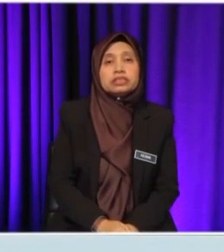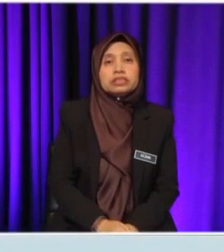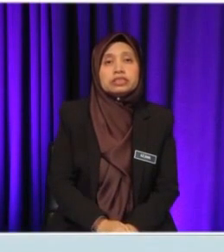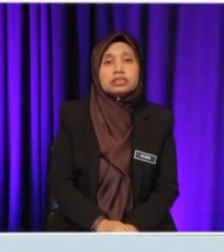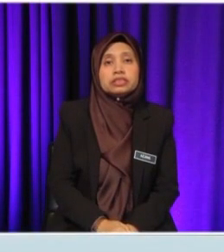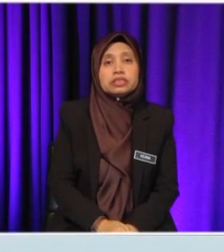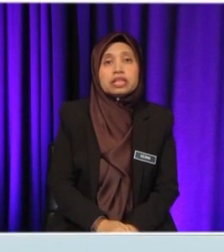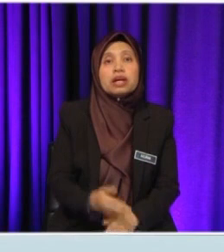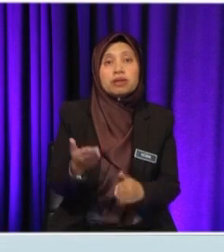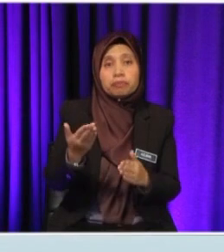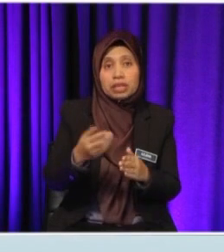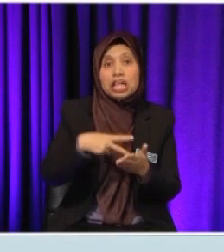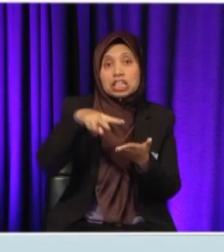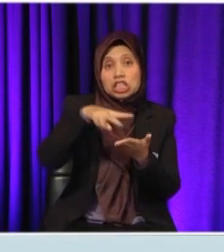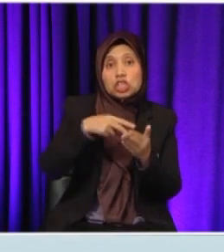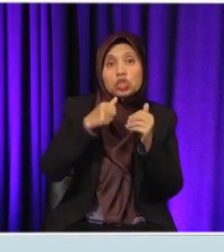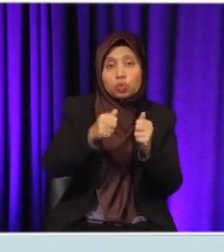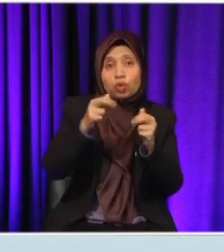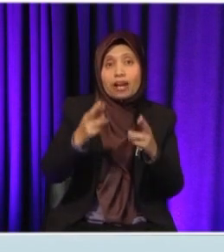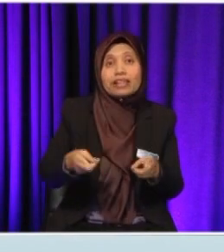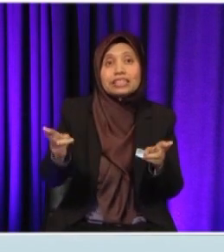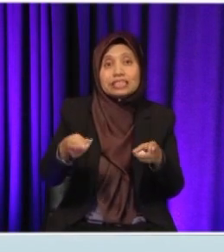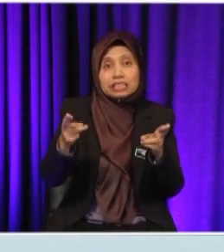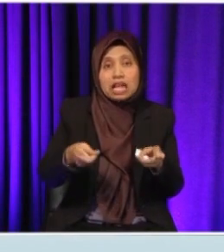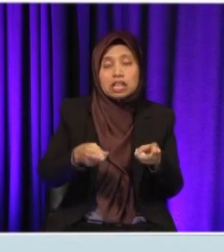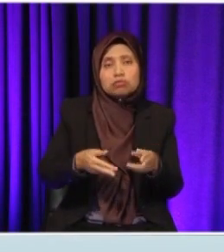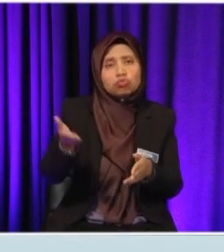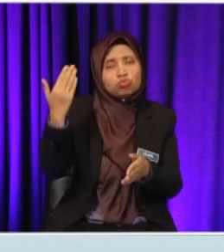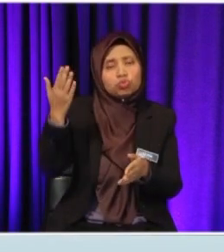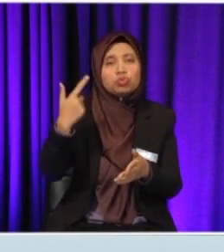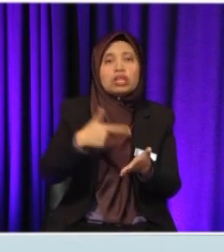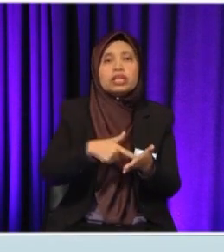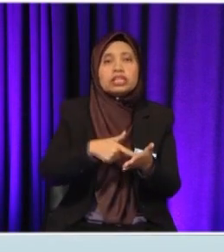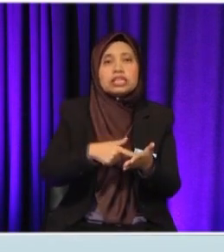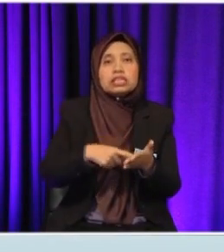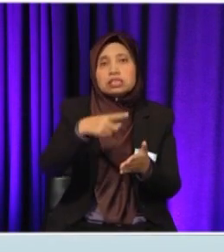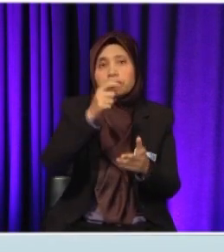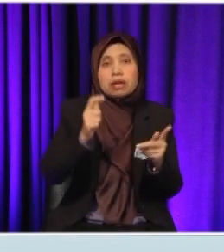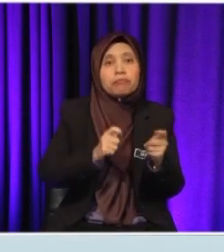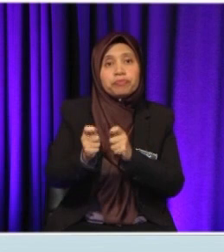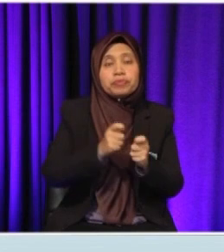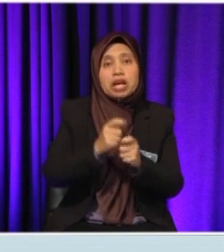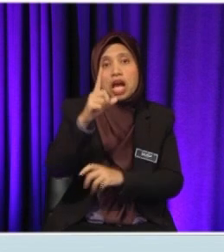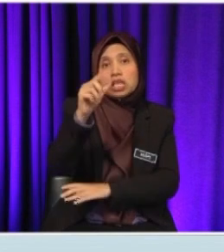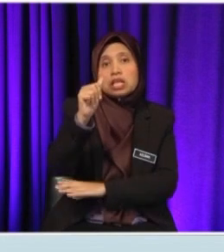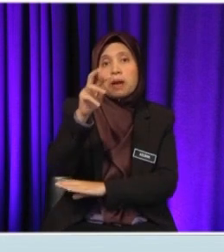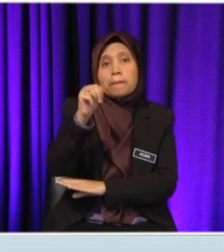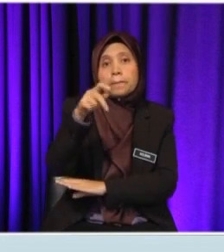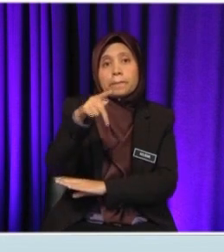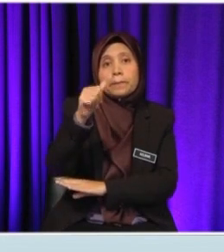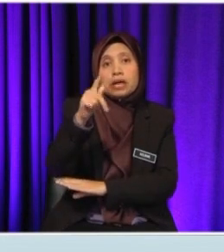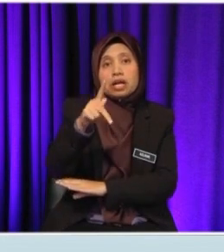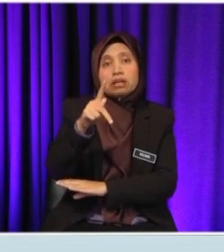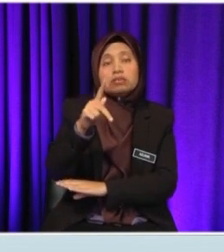Alun tadi mengikut rentak, seni irama zaman berzaman. Kerana tindakan yang agak dampak, lalu terbuka